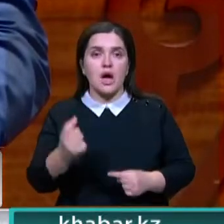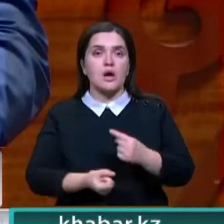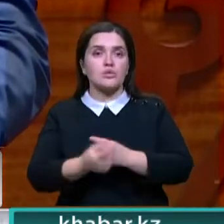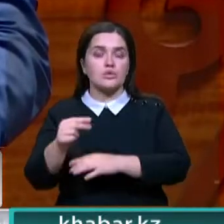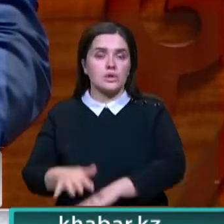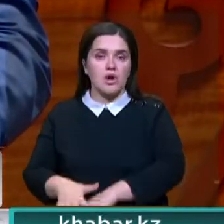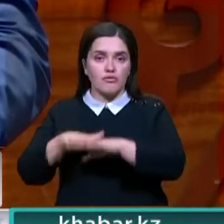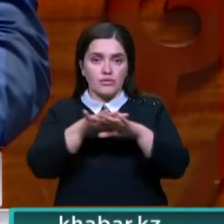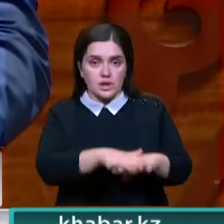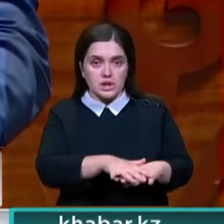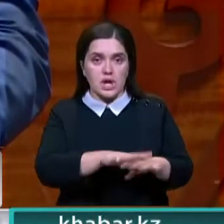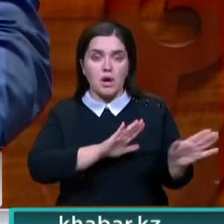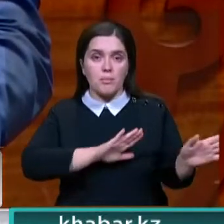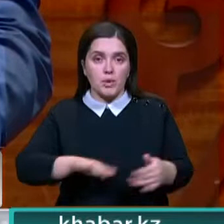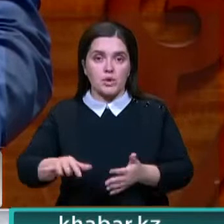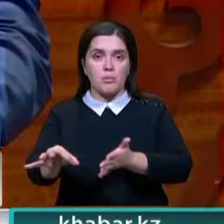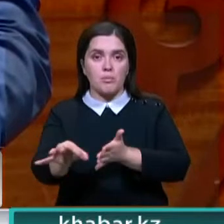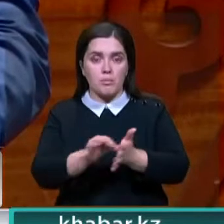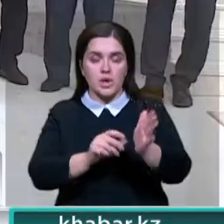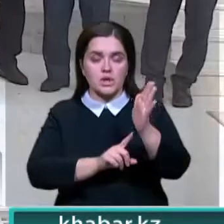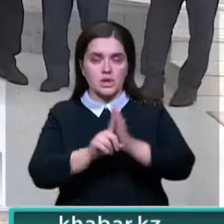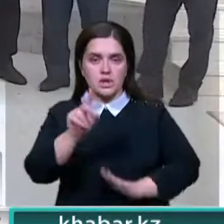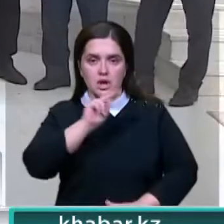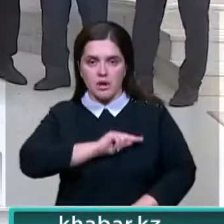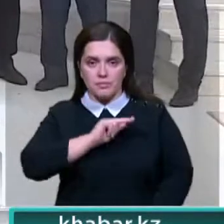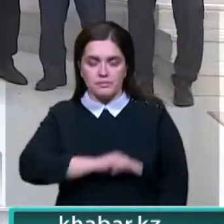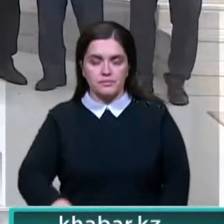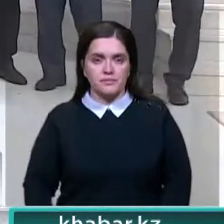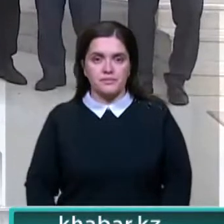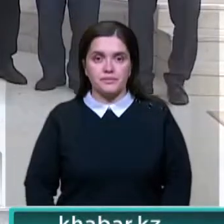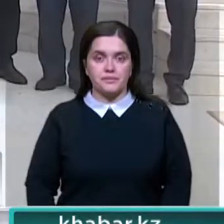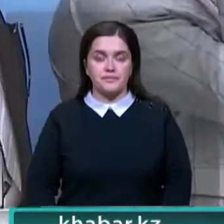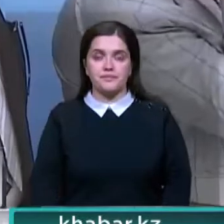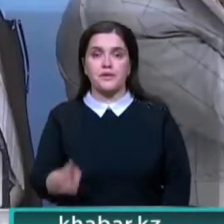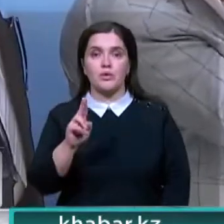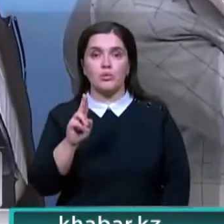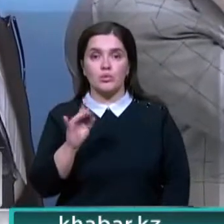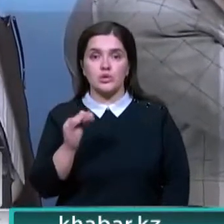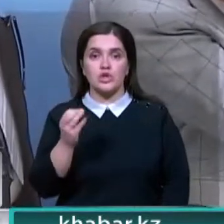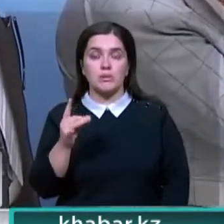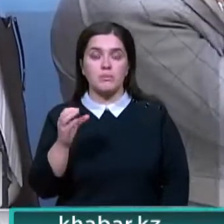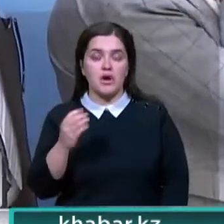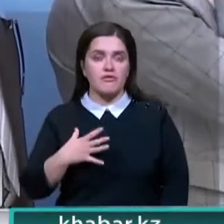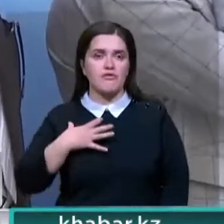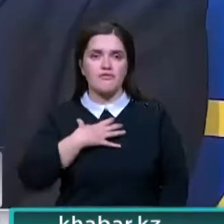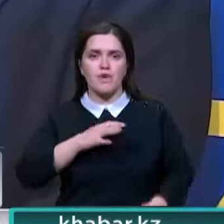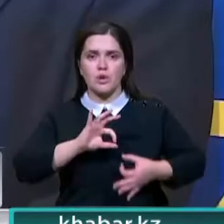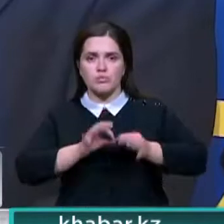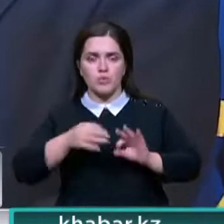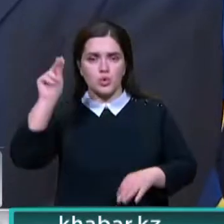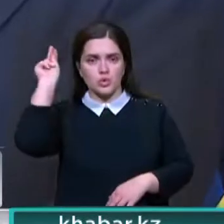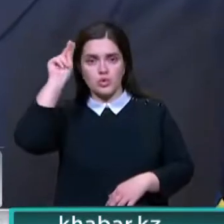финансирования, а затем оперативно приступить к работе. Кроме того, Крымбек Кушербаев подчеркнул важность углубленного изучения